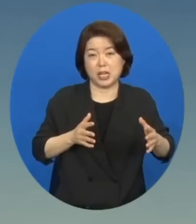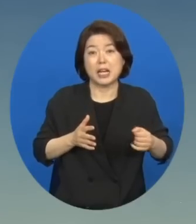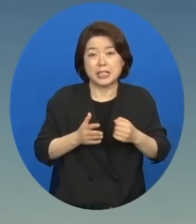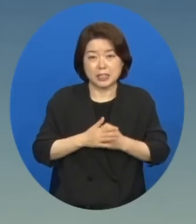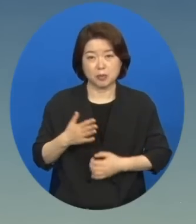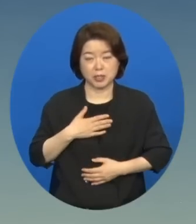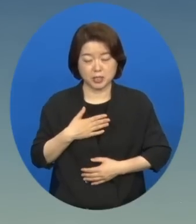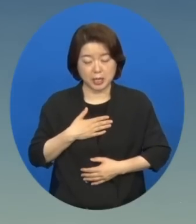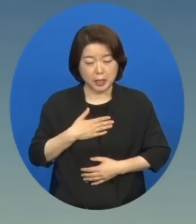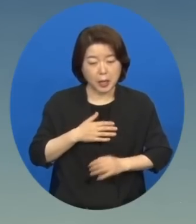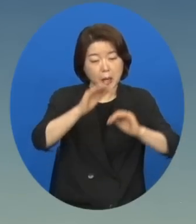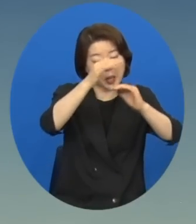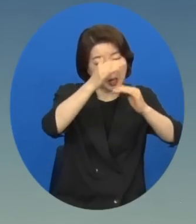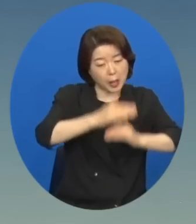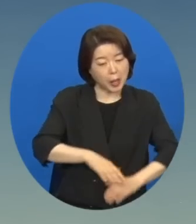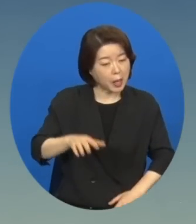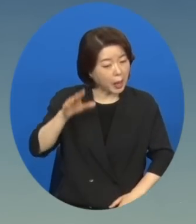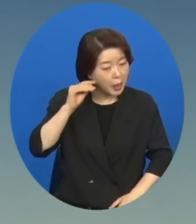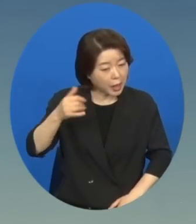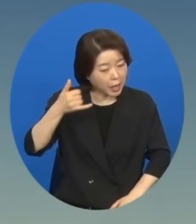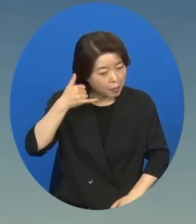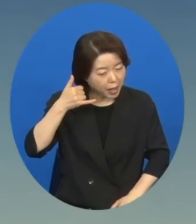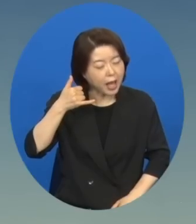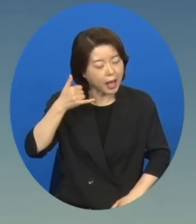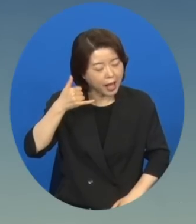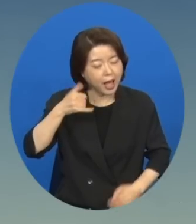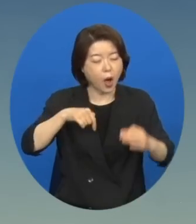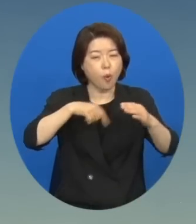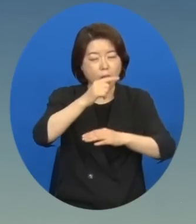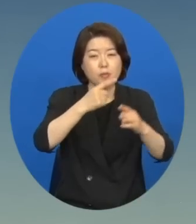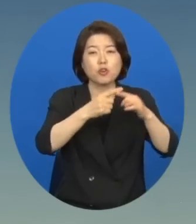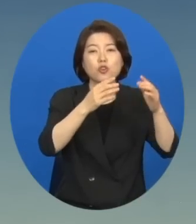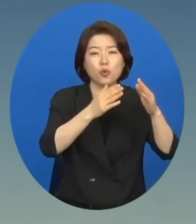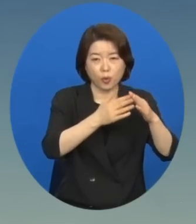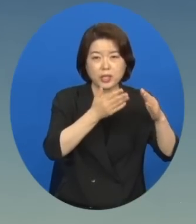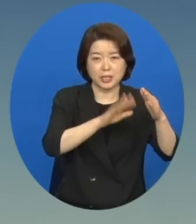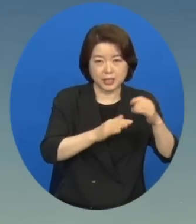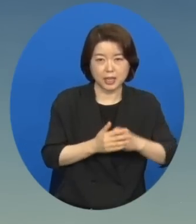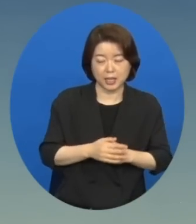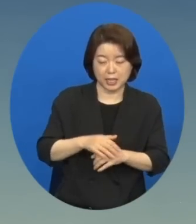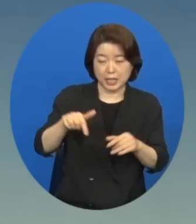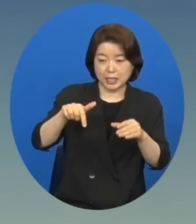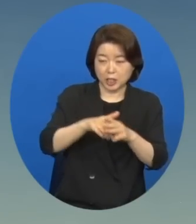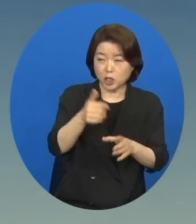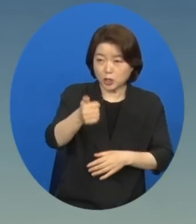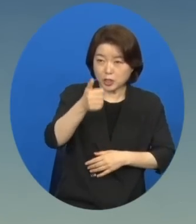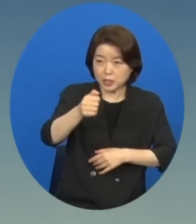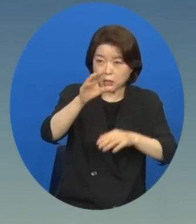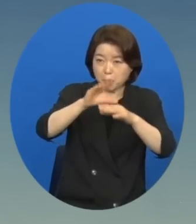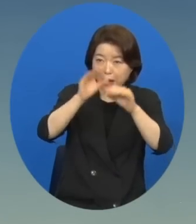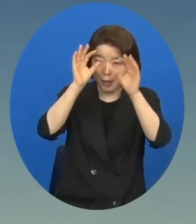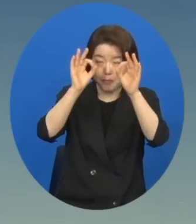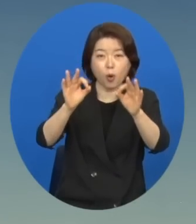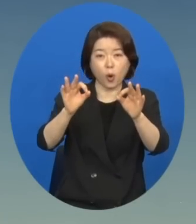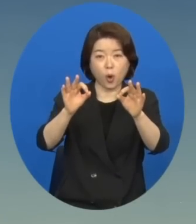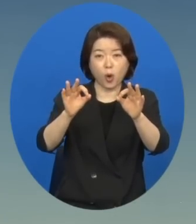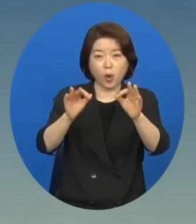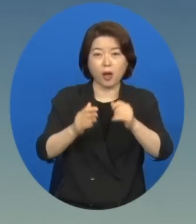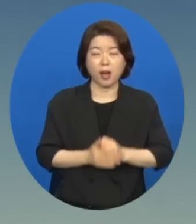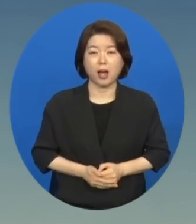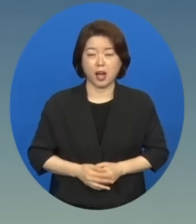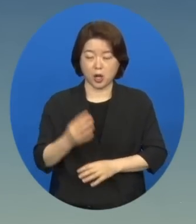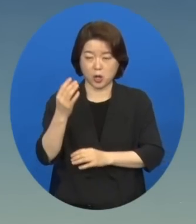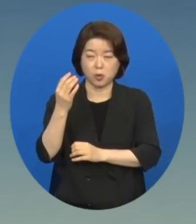제가 사정을 들어보니까 외부 교인이신데 기독교 채널 방송을 보시다가